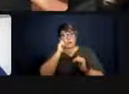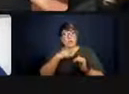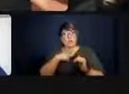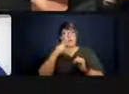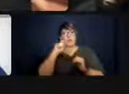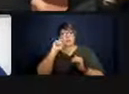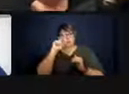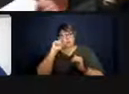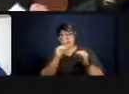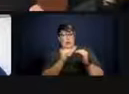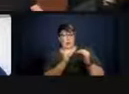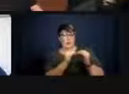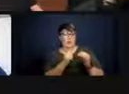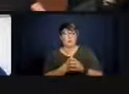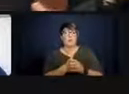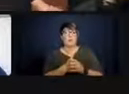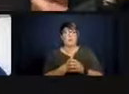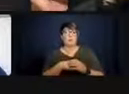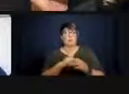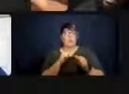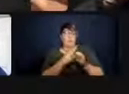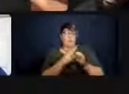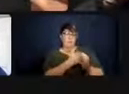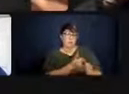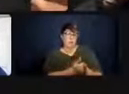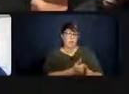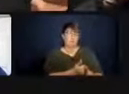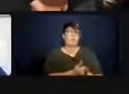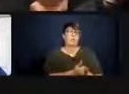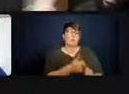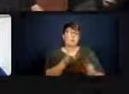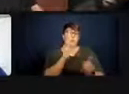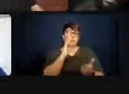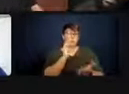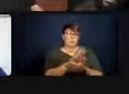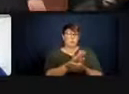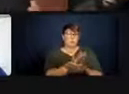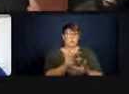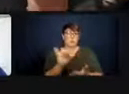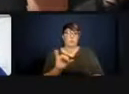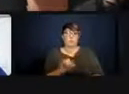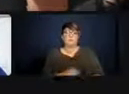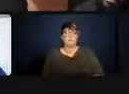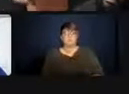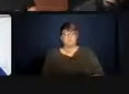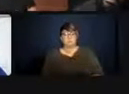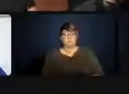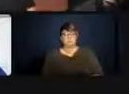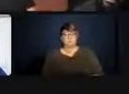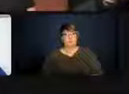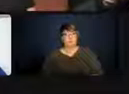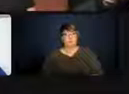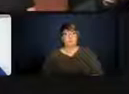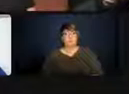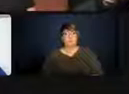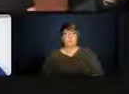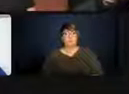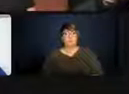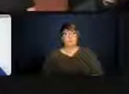وأيضا هذه تؤكد لنا أننا نمضي في الطريق الصحيح.